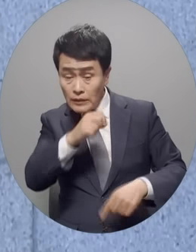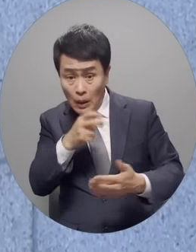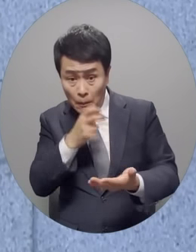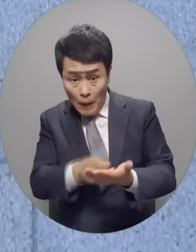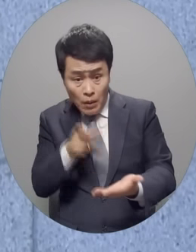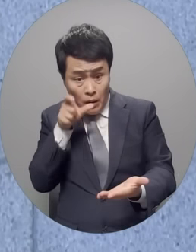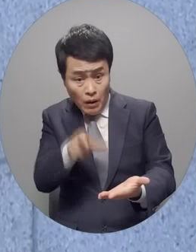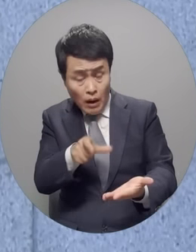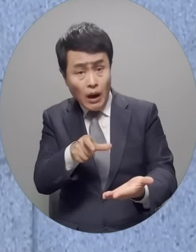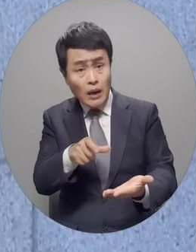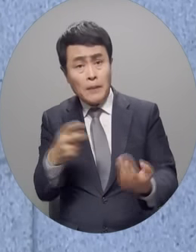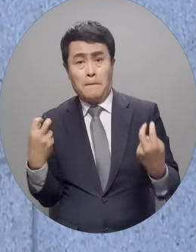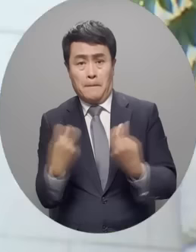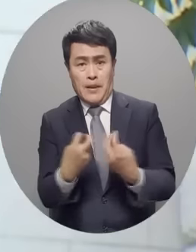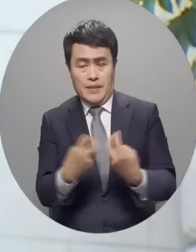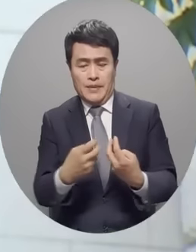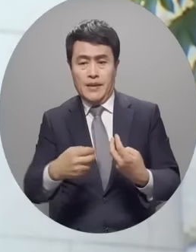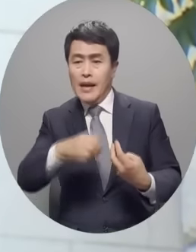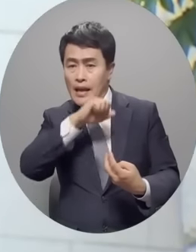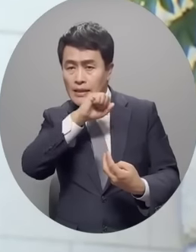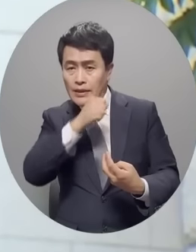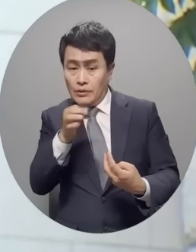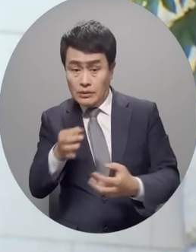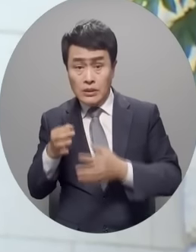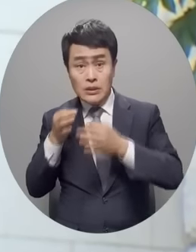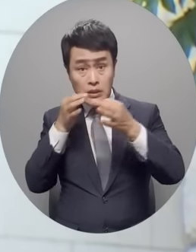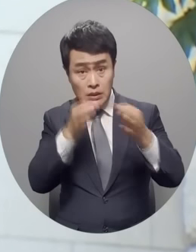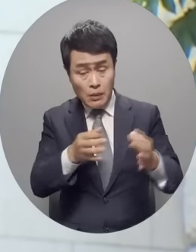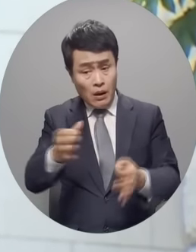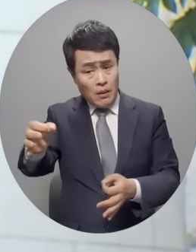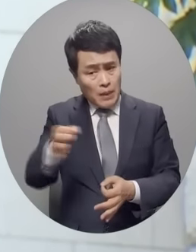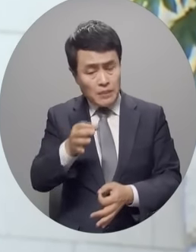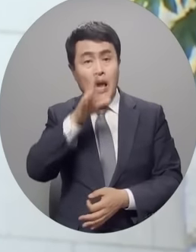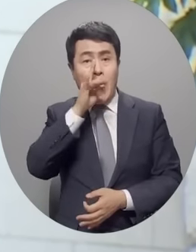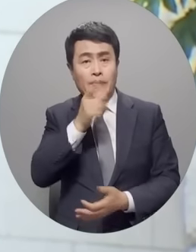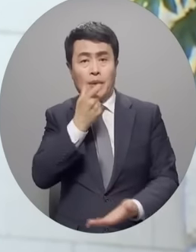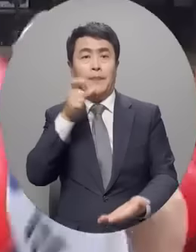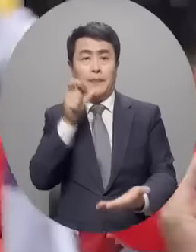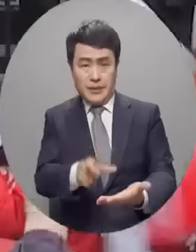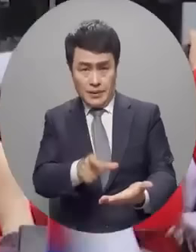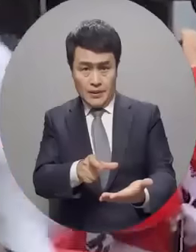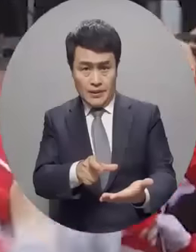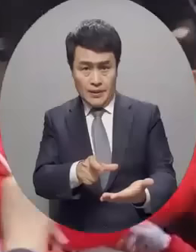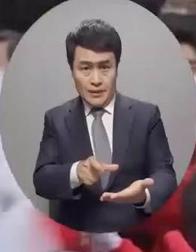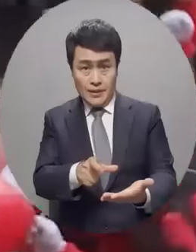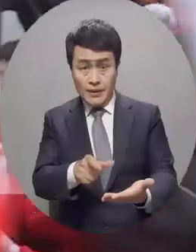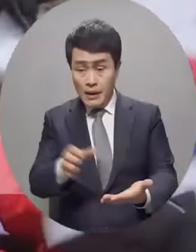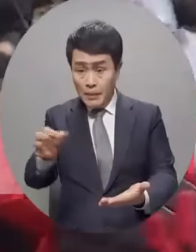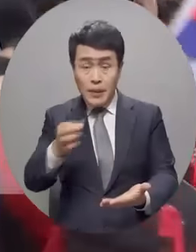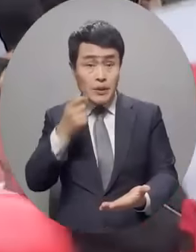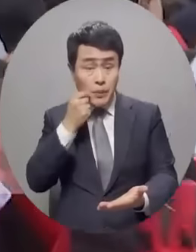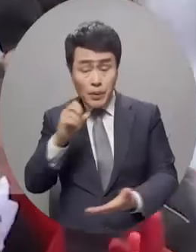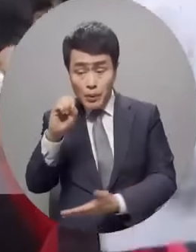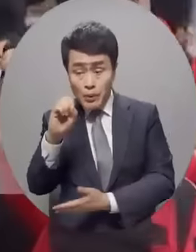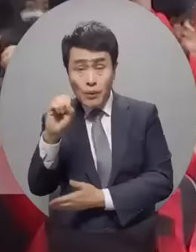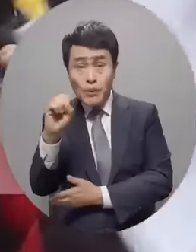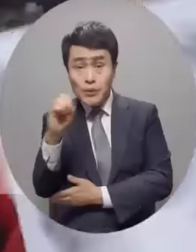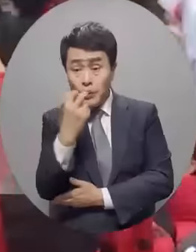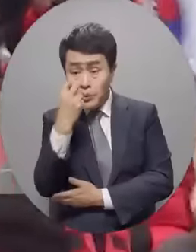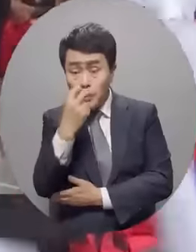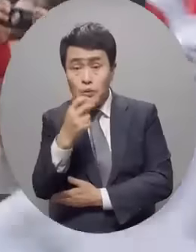정하지 않은 방법으로 정치자금을 기부하거나 받으면 안 된다고 규정하고 있습니다. 받지 못한 여론조사 비용이